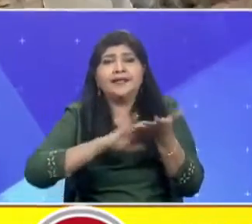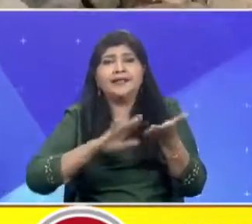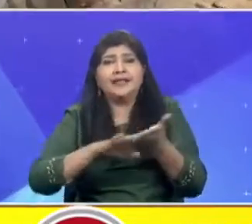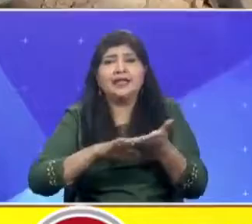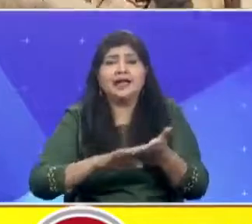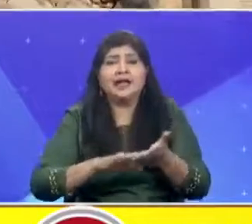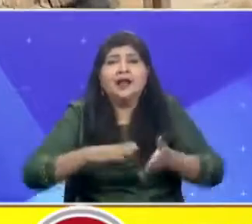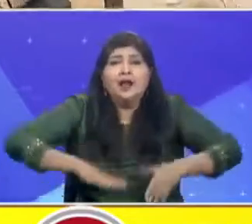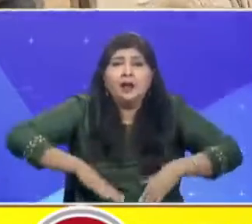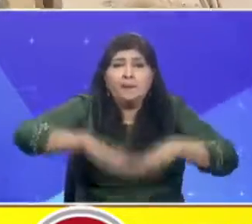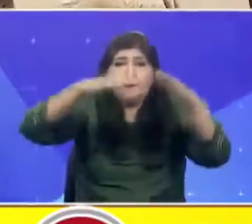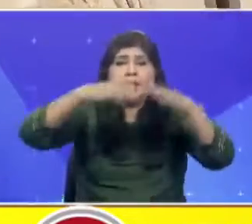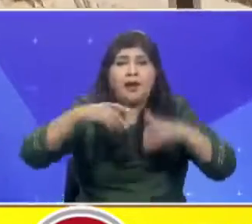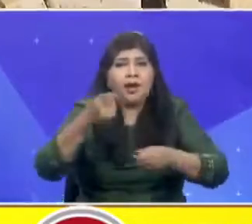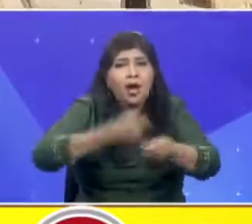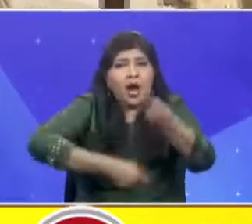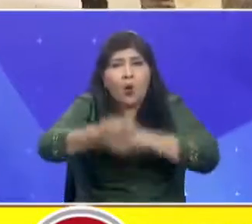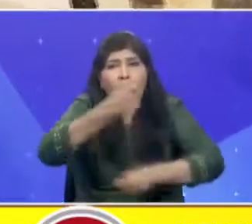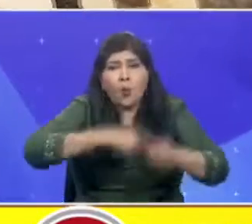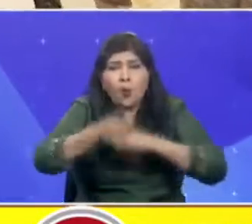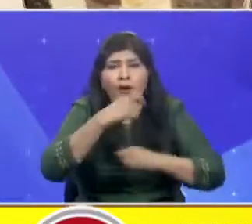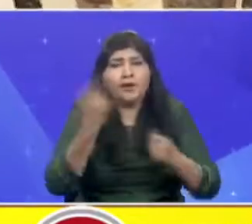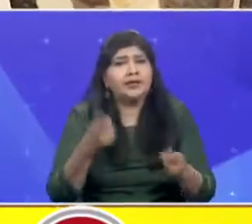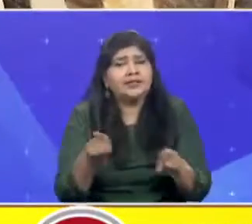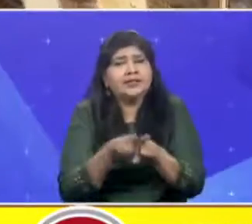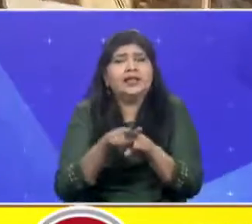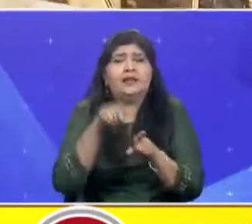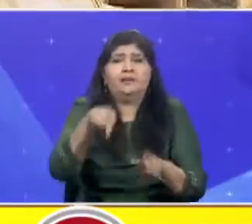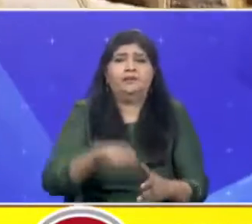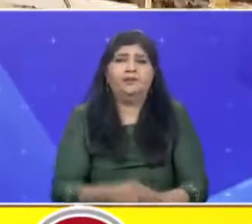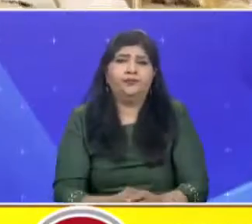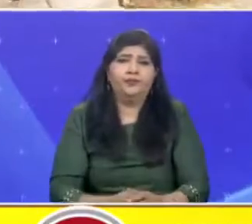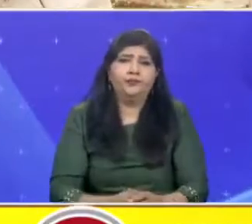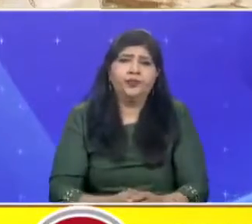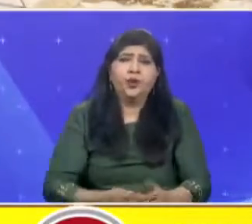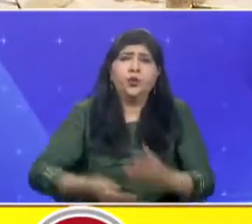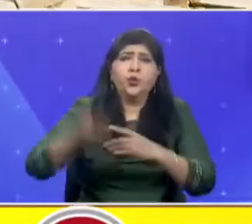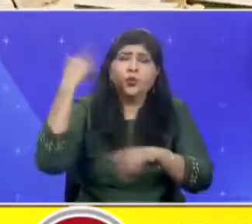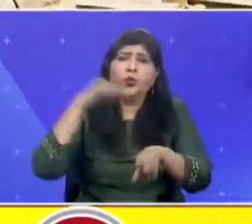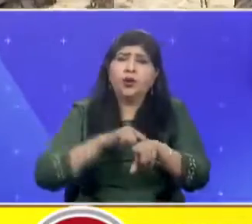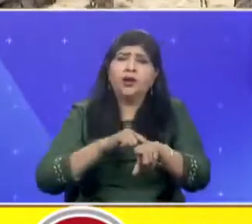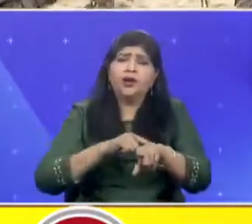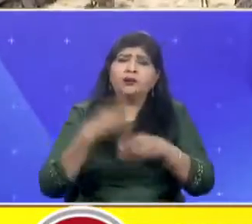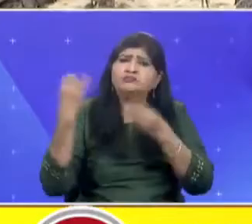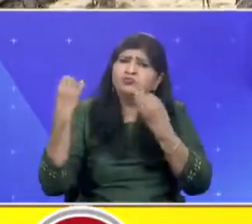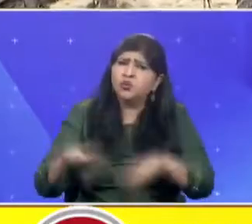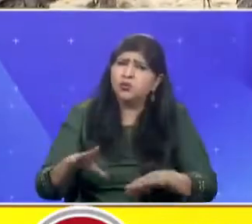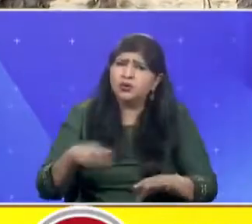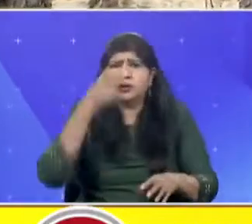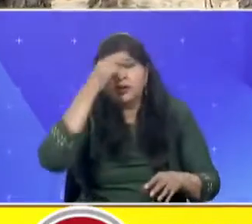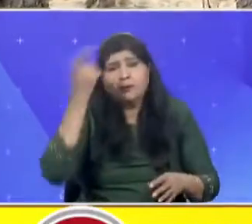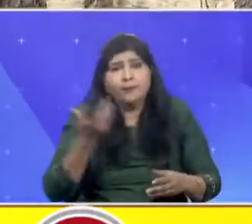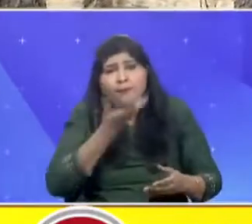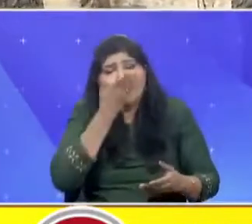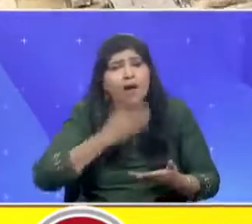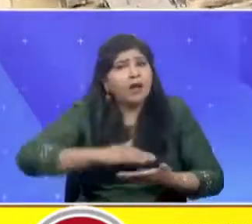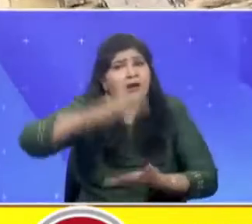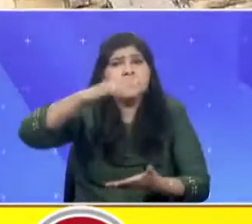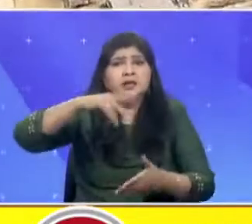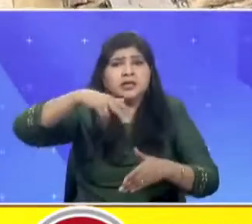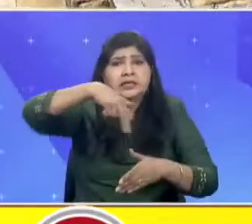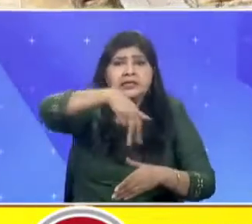कुआं एक ऐसा ही स्टेप वेल है। बरसों की उपेक्षा के कारण ये स्टेप